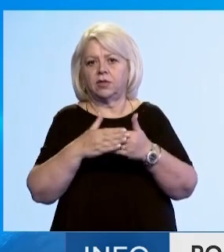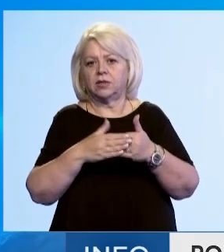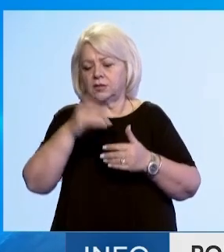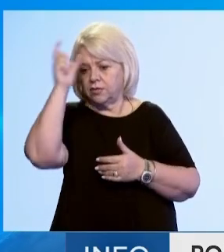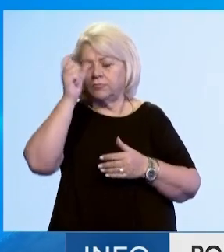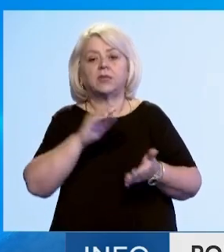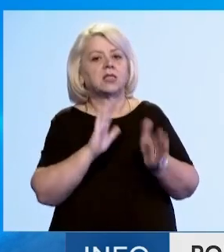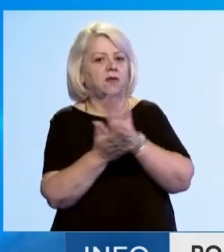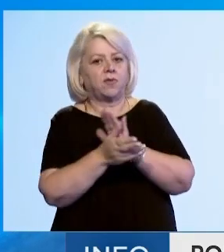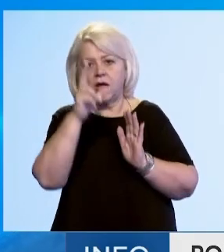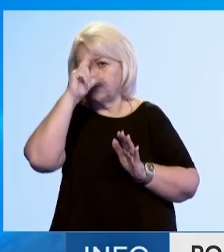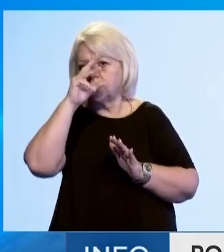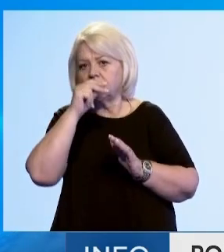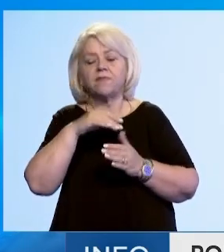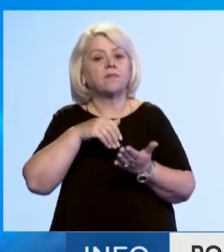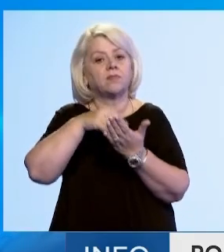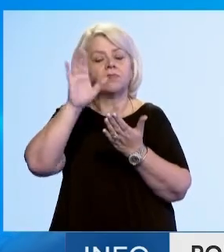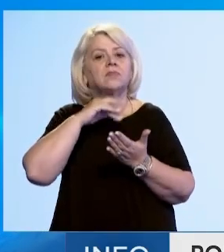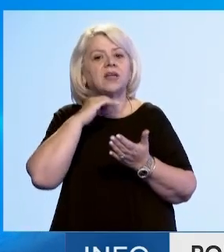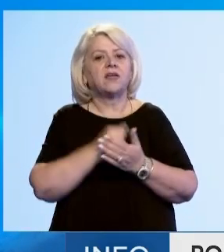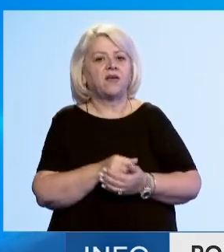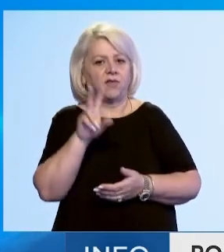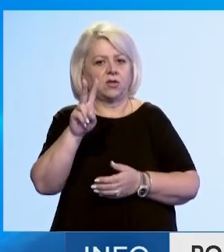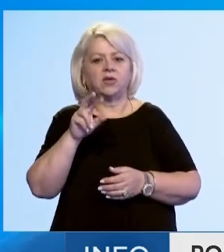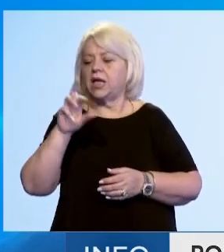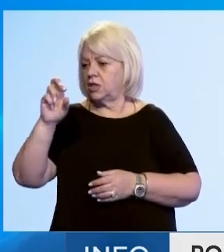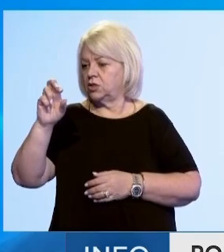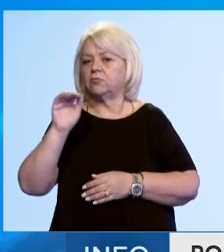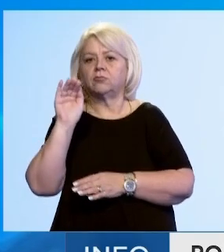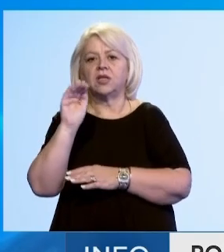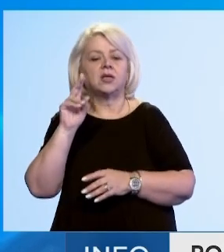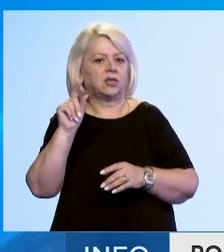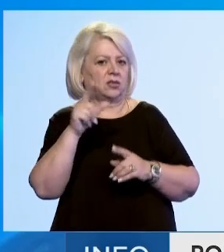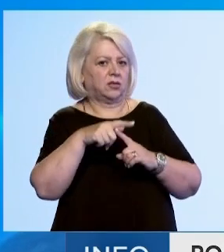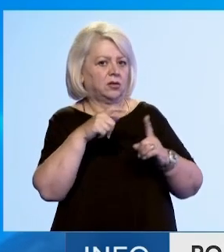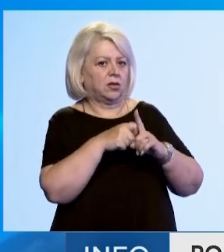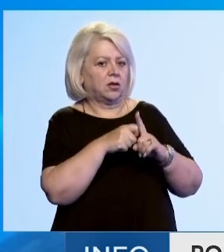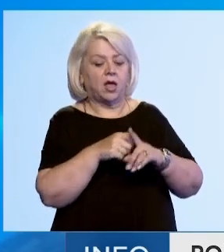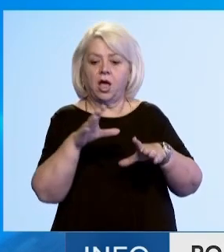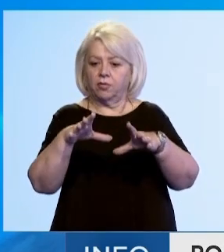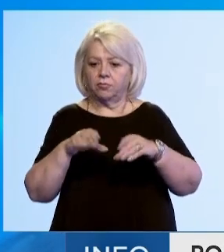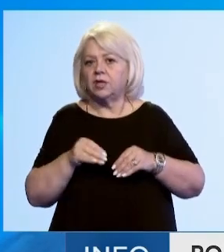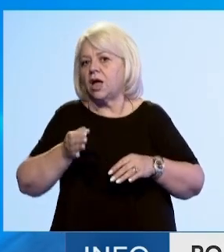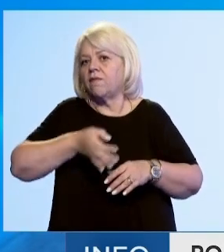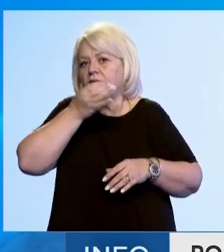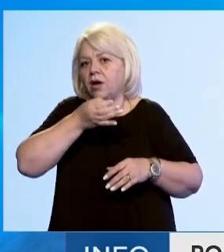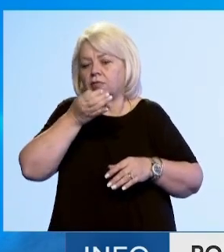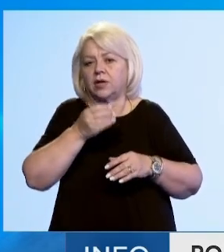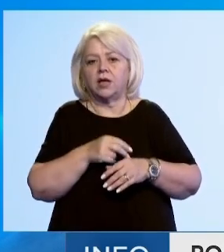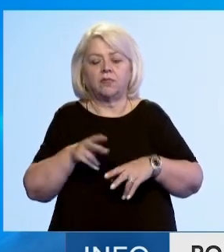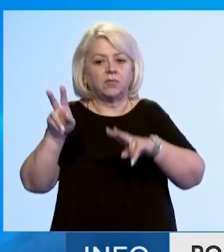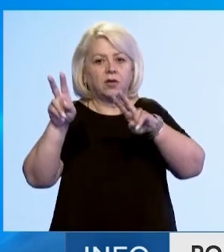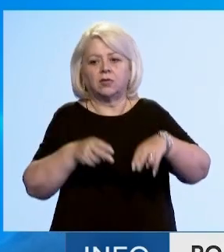drejtori i policisë për rajonin e Veriut, Veton Elshani, i ka thënë RTK Live se e kanë pranuar informatën për ardhjen